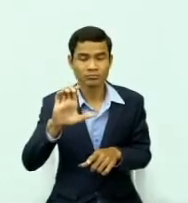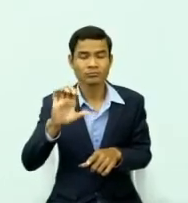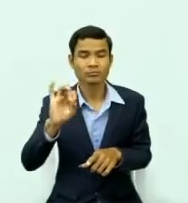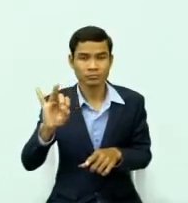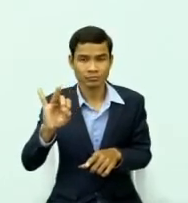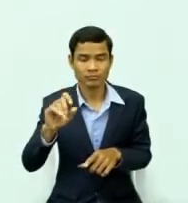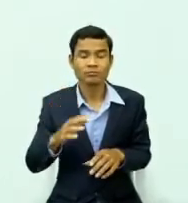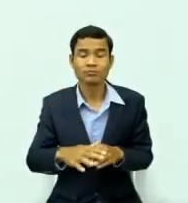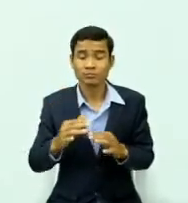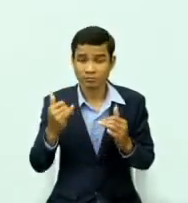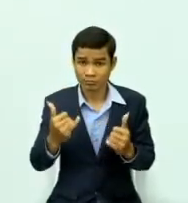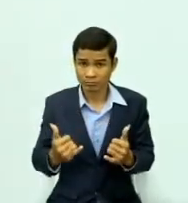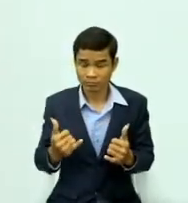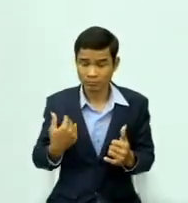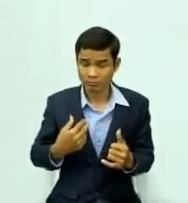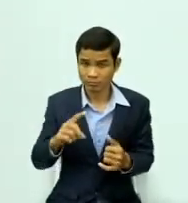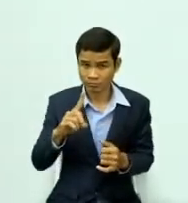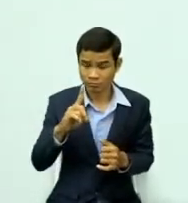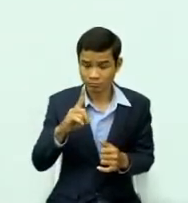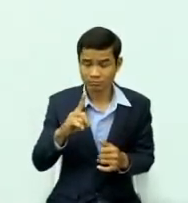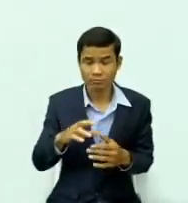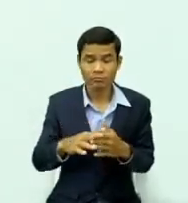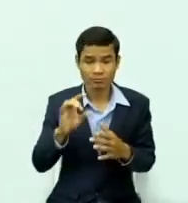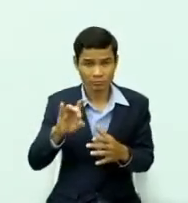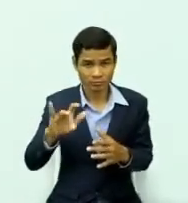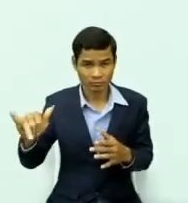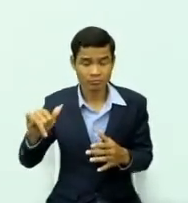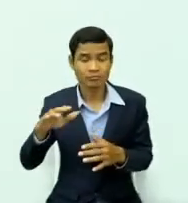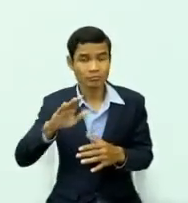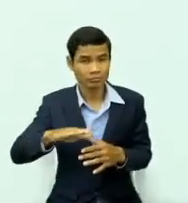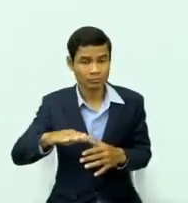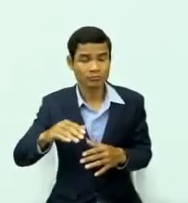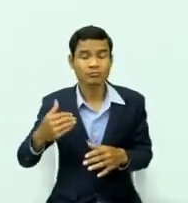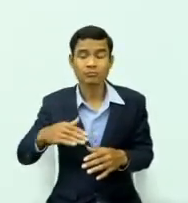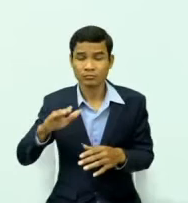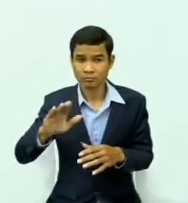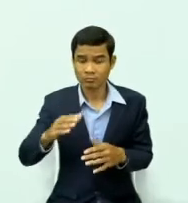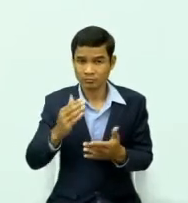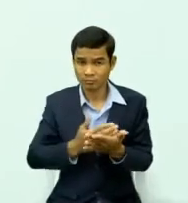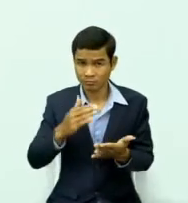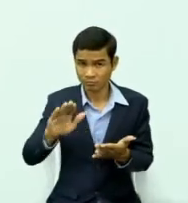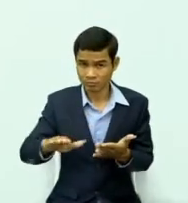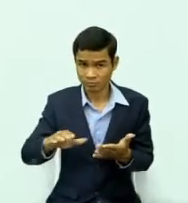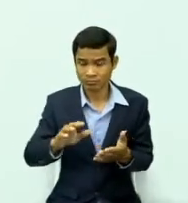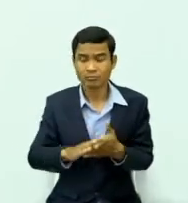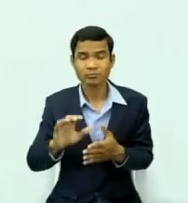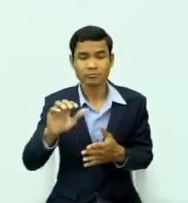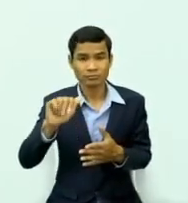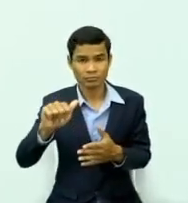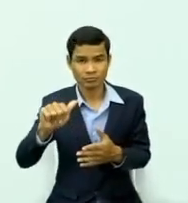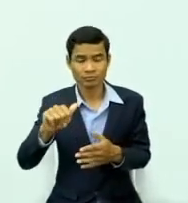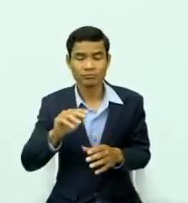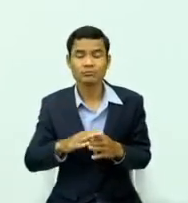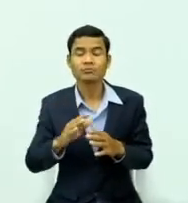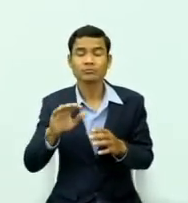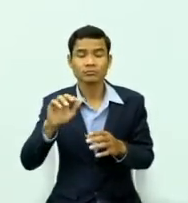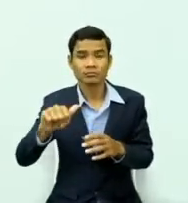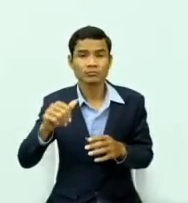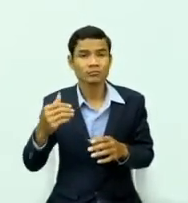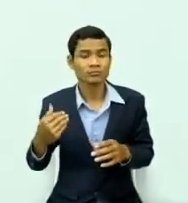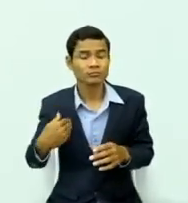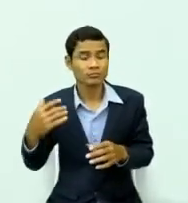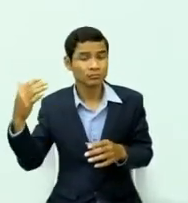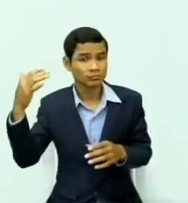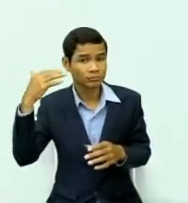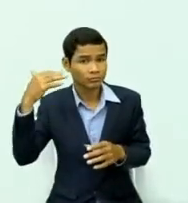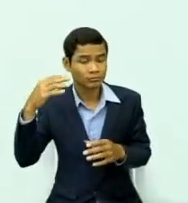hào ấy con cha sao chân chân nè môi tiệt hào ấy cha cứ sao chân chân nè nhờ ta nhờ miên cô hai đứa nữa